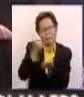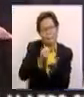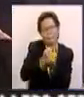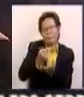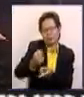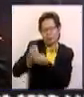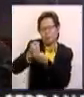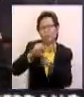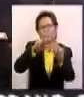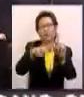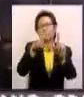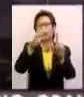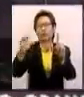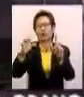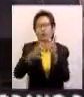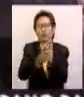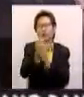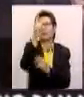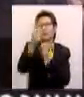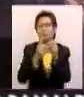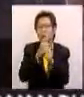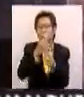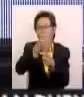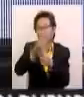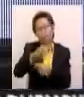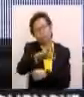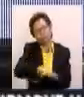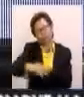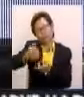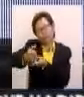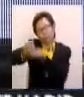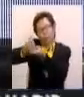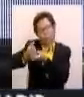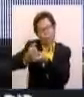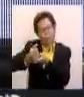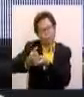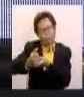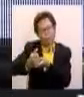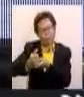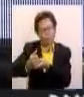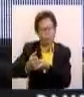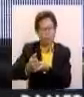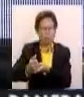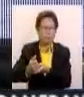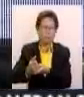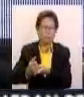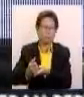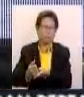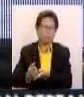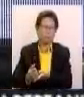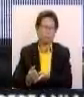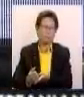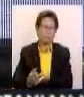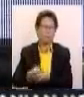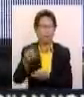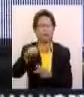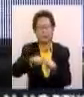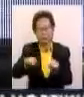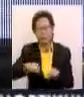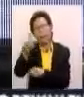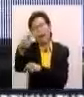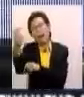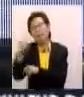menjimatkan RM1,200 setahun atau sekurang-kurangnya RM100 sebulan. Kemudahan ini akan dibawa kepada tempat-tempat lain di